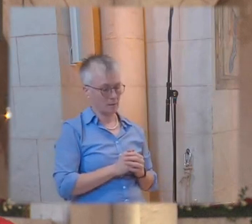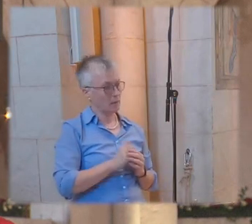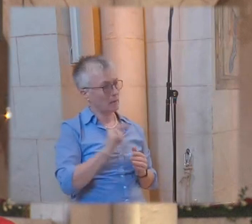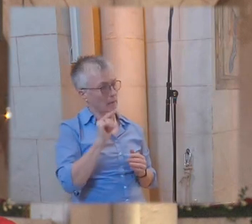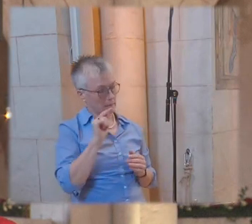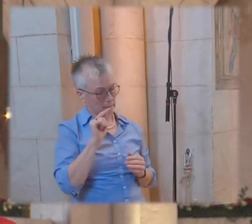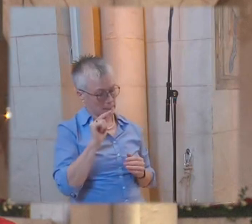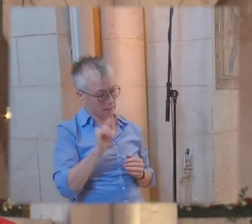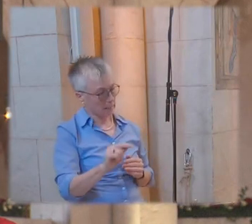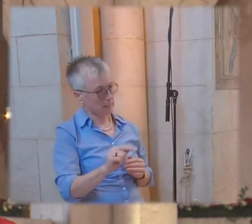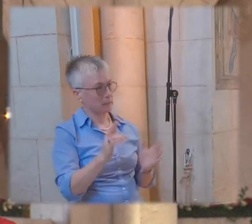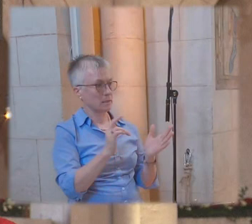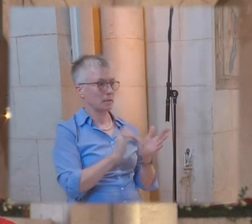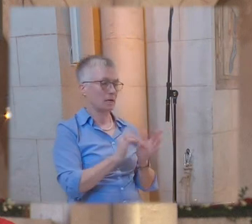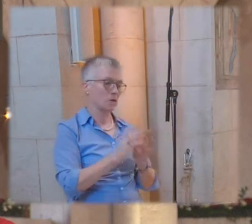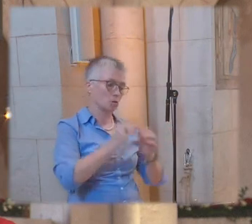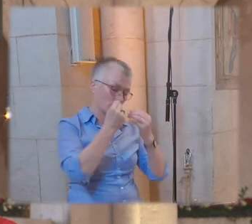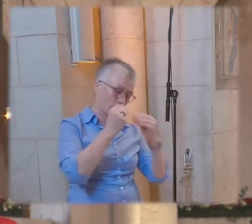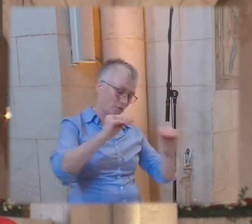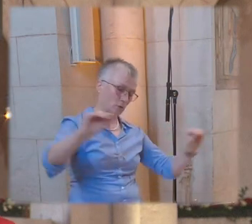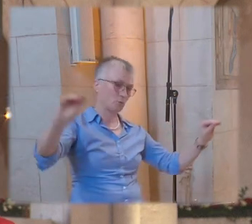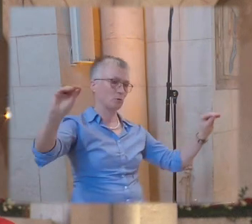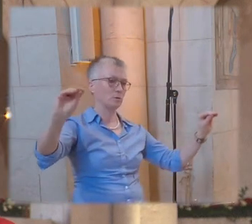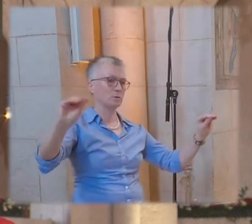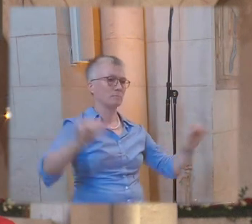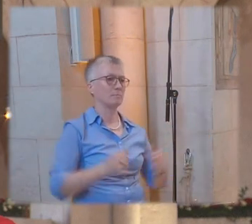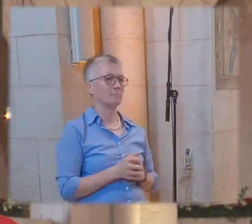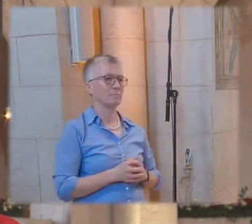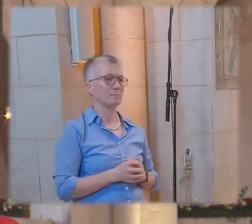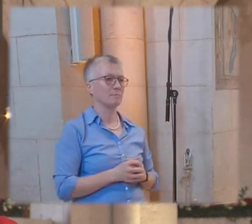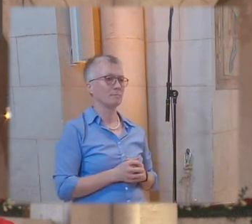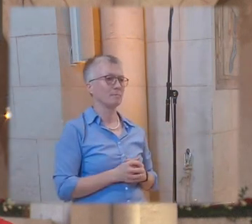sondern damit die Welt durch ihn gerettet wird.